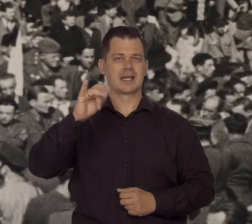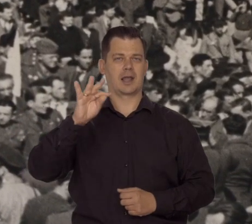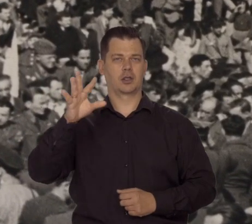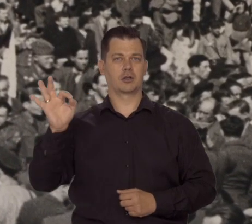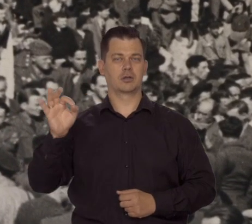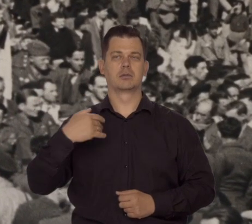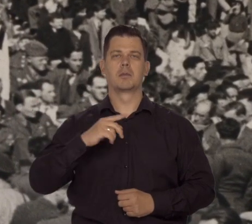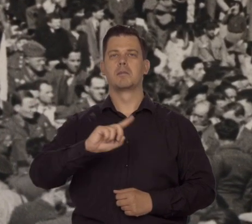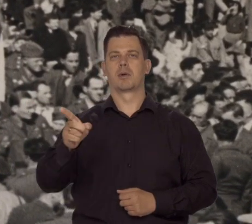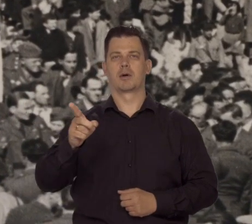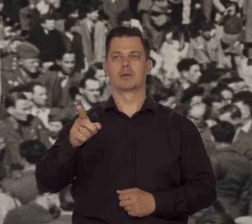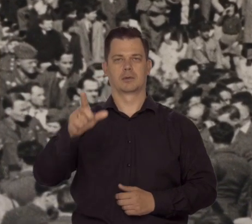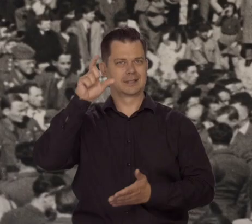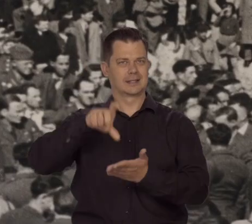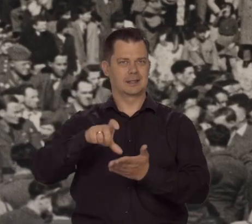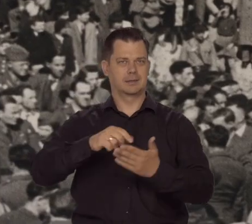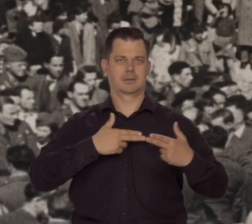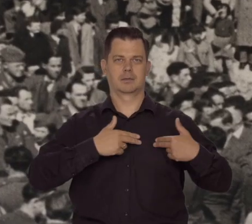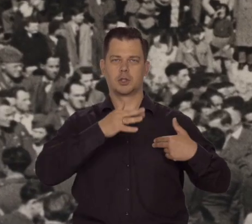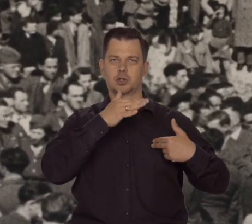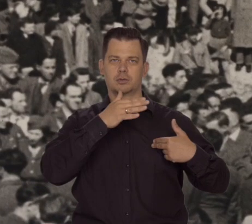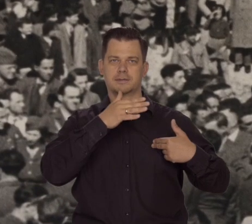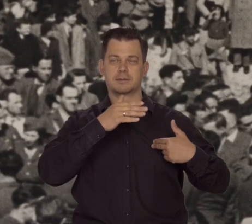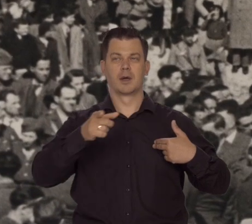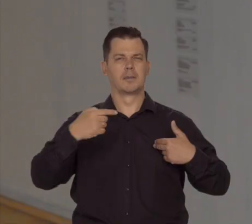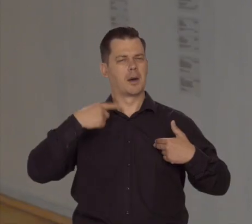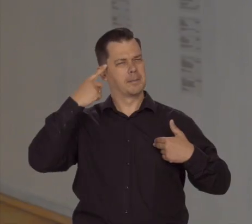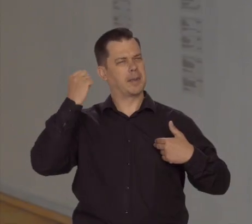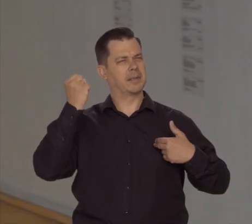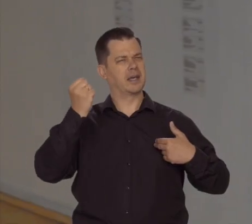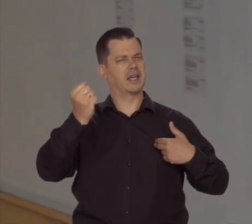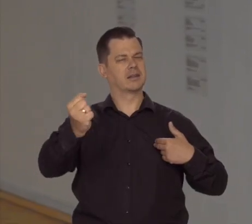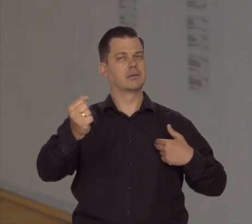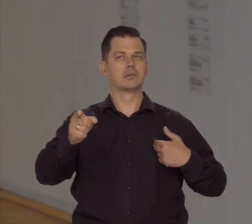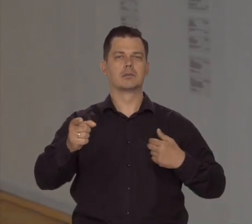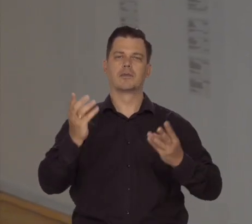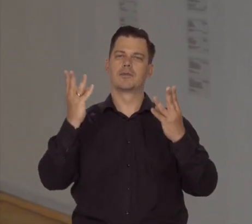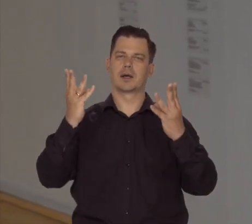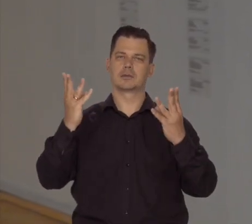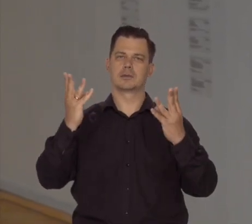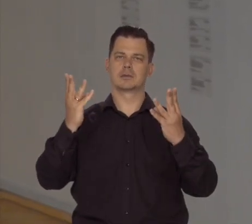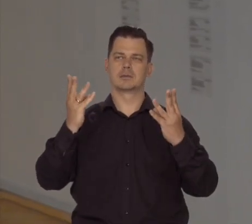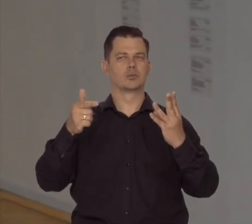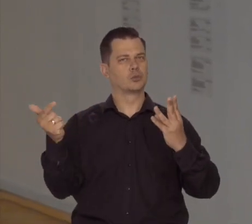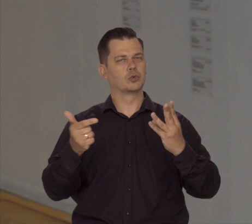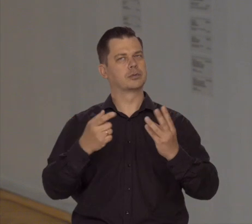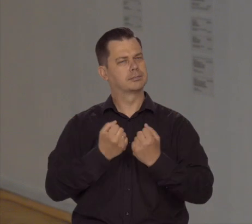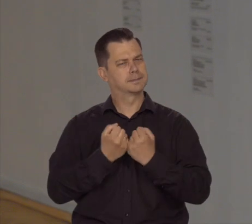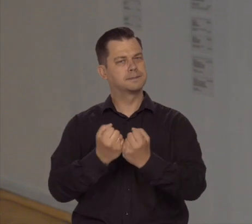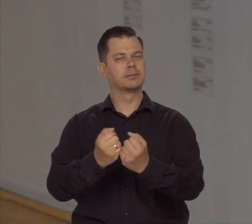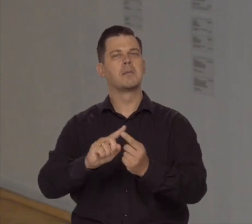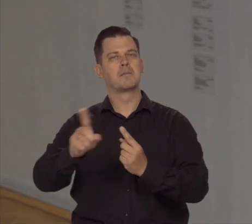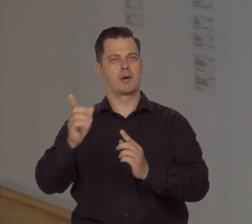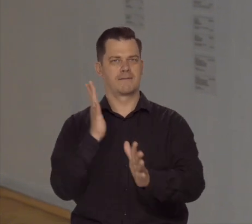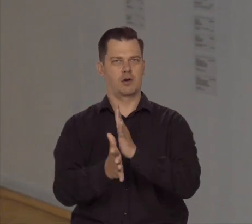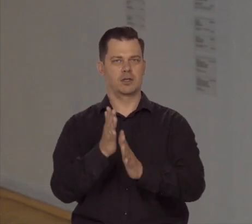tuż po wojnie przez Centralny Komitet Żydów w Polsce. Pielęgnowanie pamięci o powstaniu stanowiło ważny punkt dla